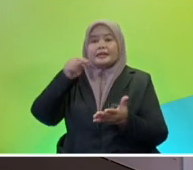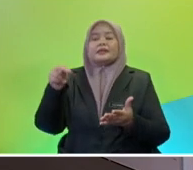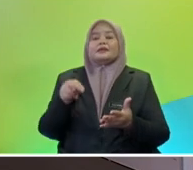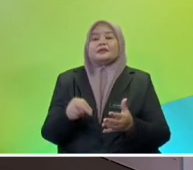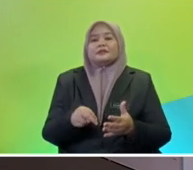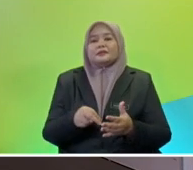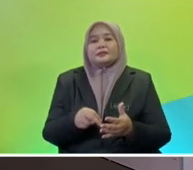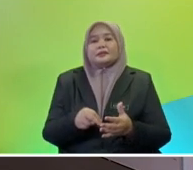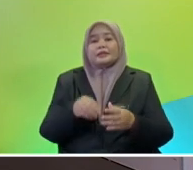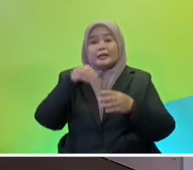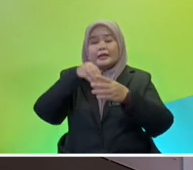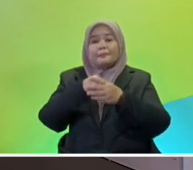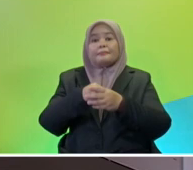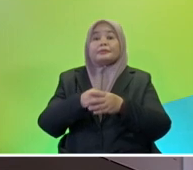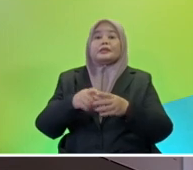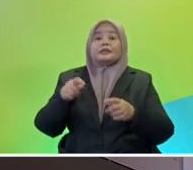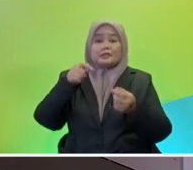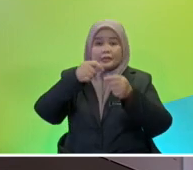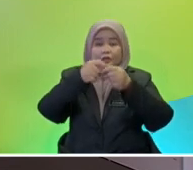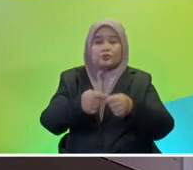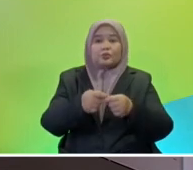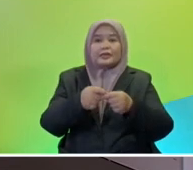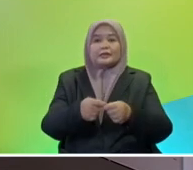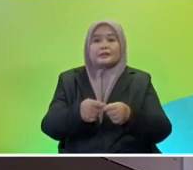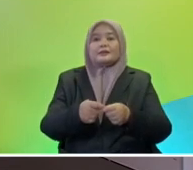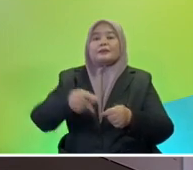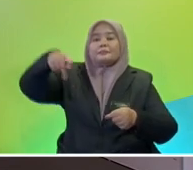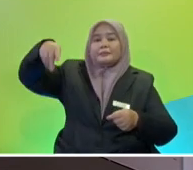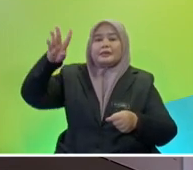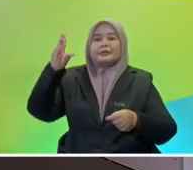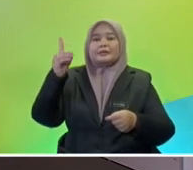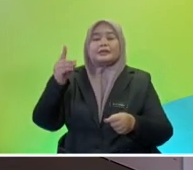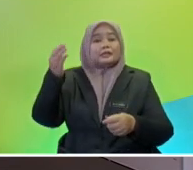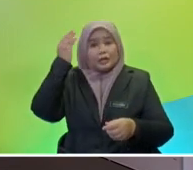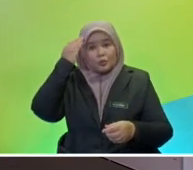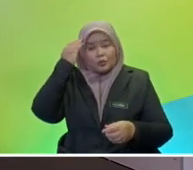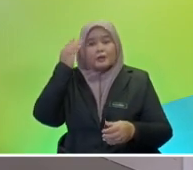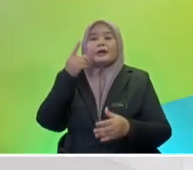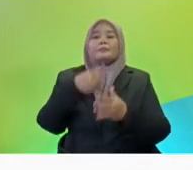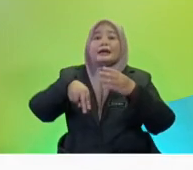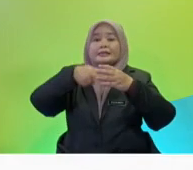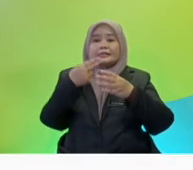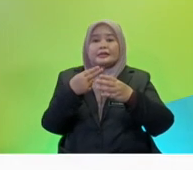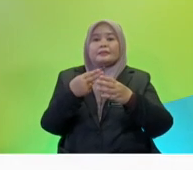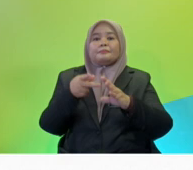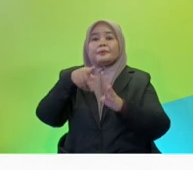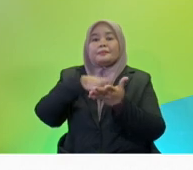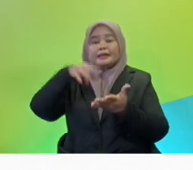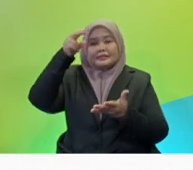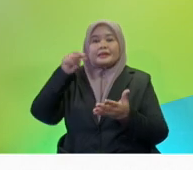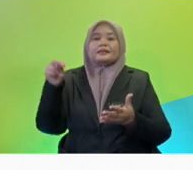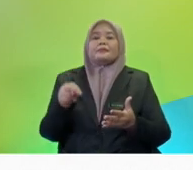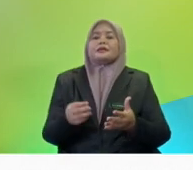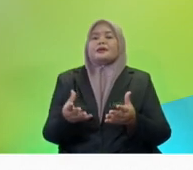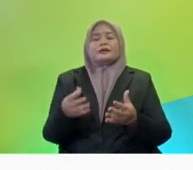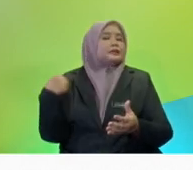dalam penentuan ini yaitu kita tahu apakah di hasil pembelajaran ini apa yang kita